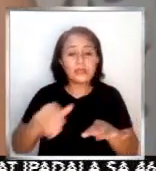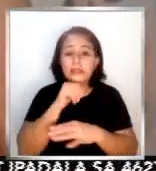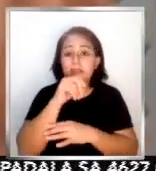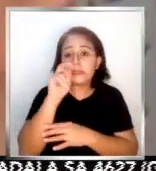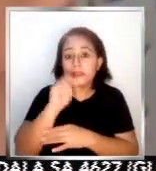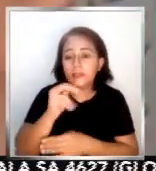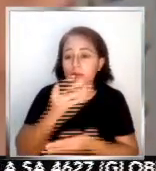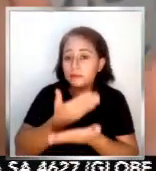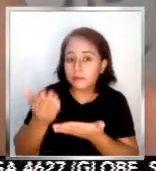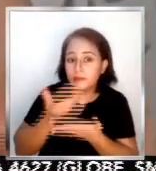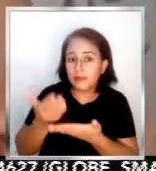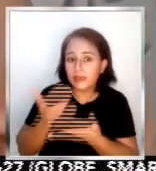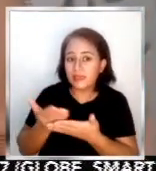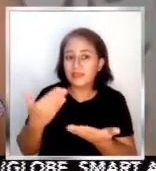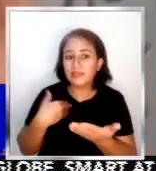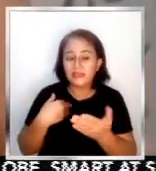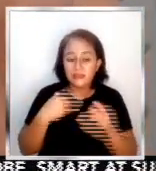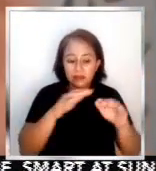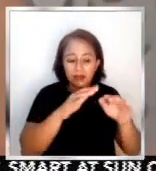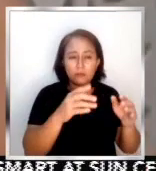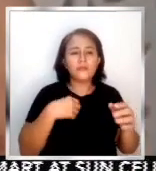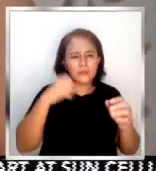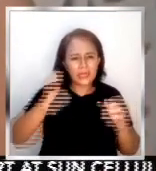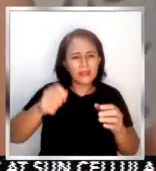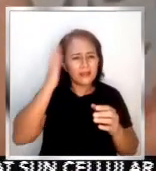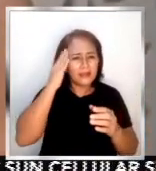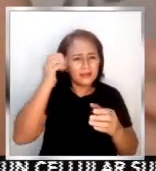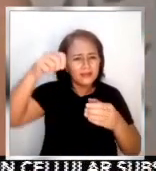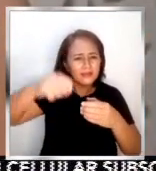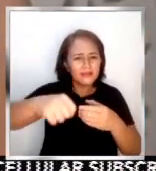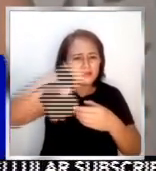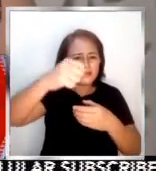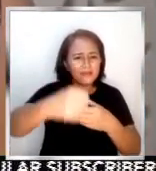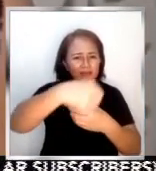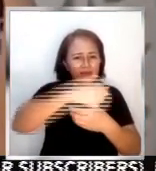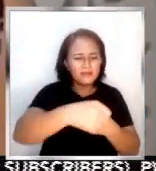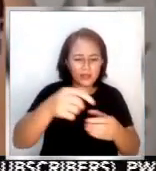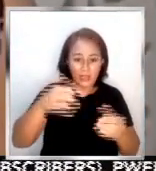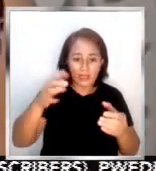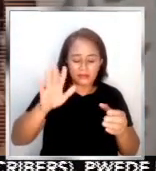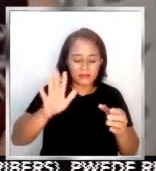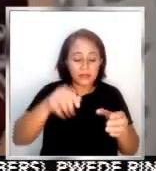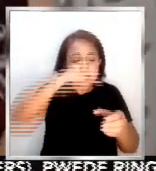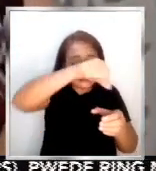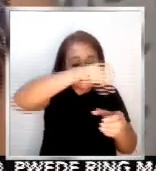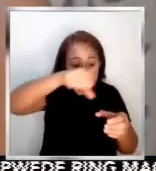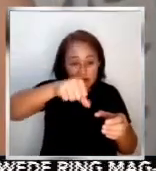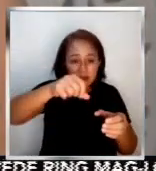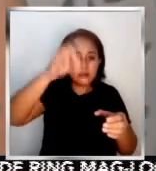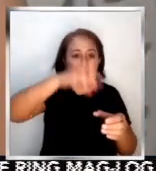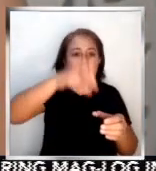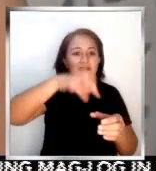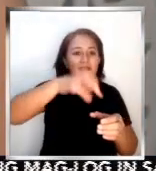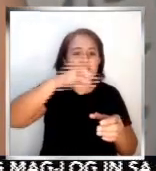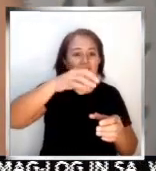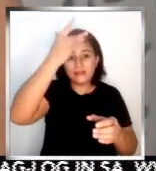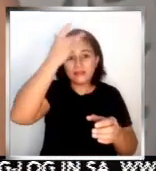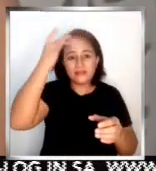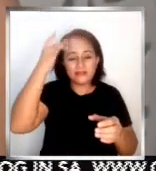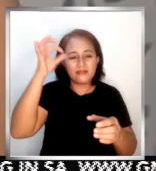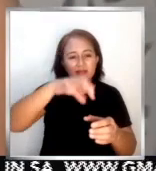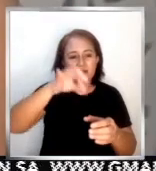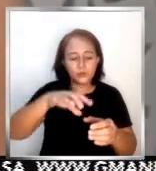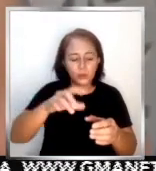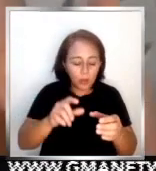bank, lata pwede na. Lagay nyo doon lahat ng mga bariya-bariya, magugulat kayo at the end of the year, ang laki na pala ng pera nyo, di